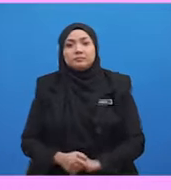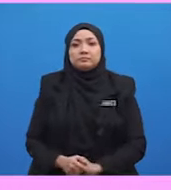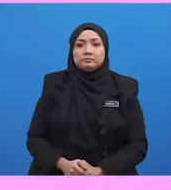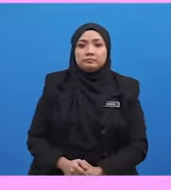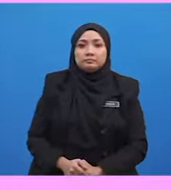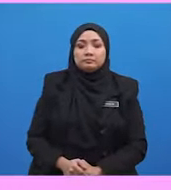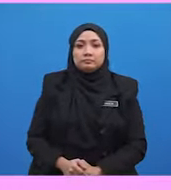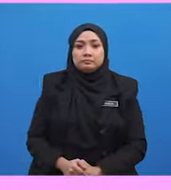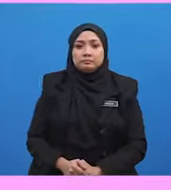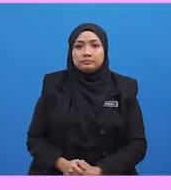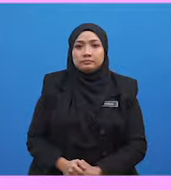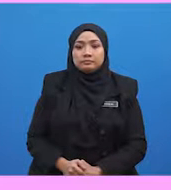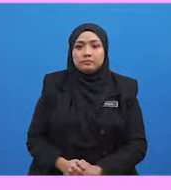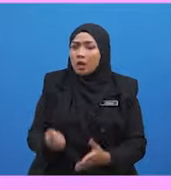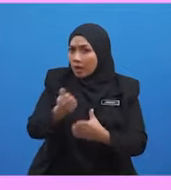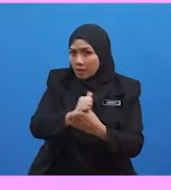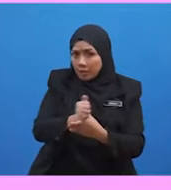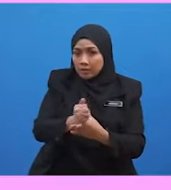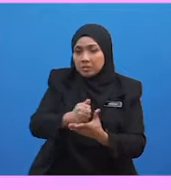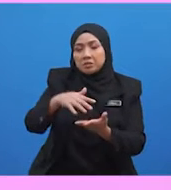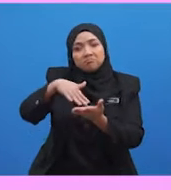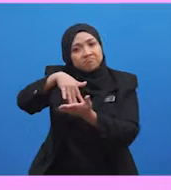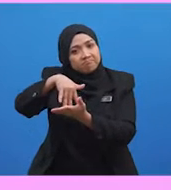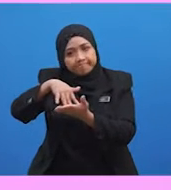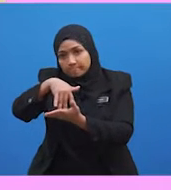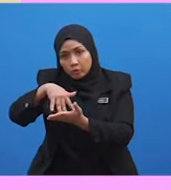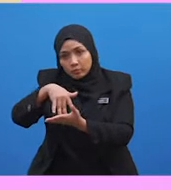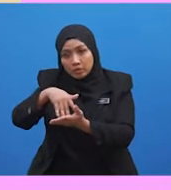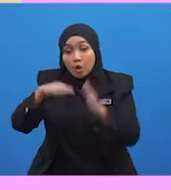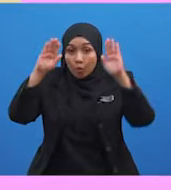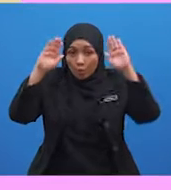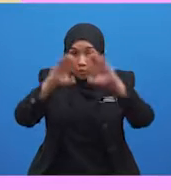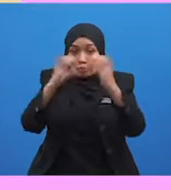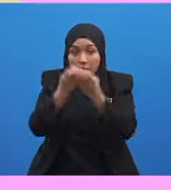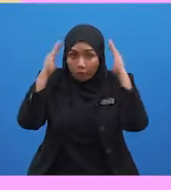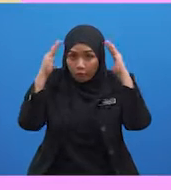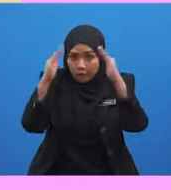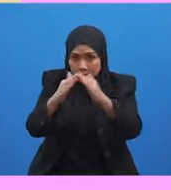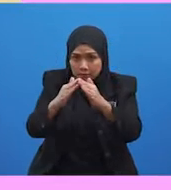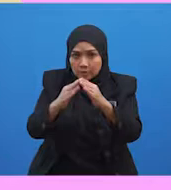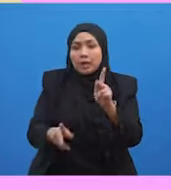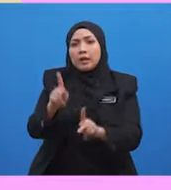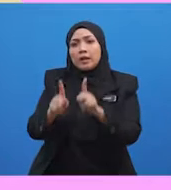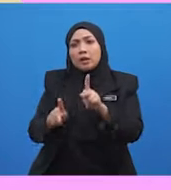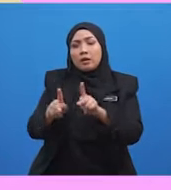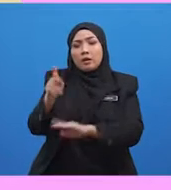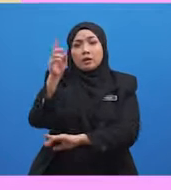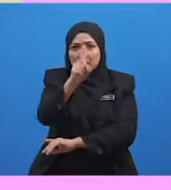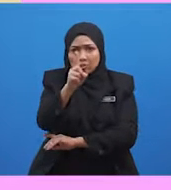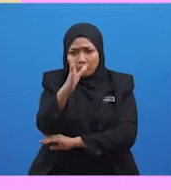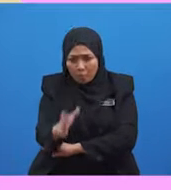Antara kelemahan kumpulan fokus pula ialah jika seorang fasilitator itu lemah,